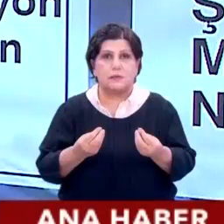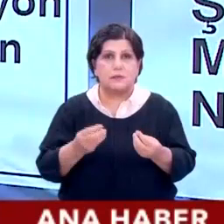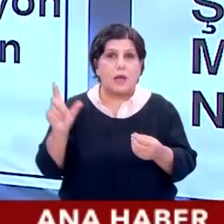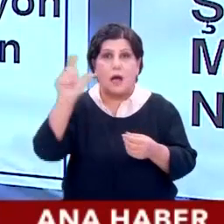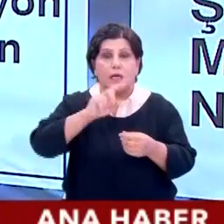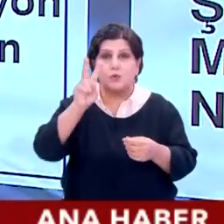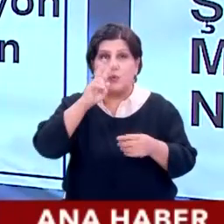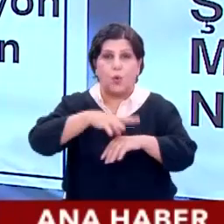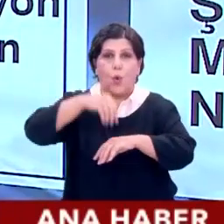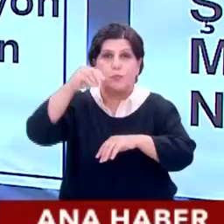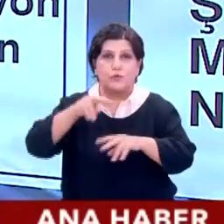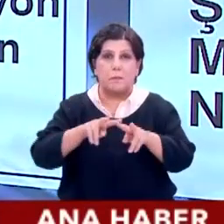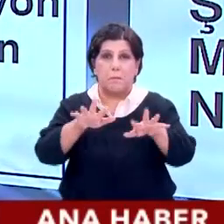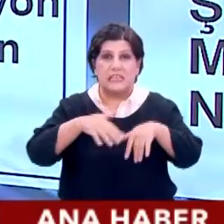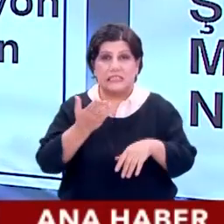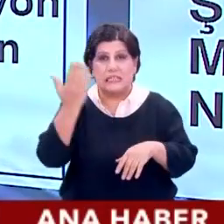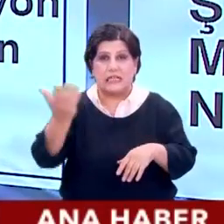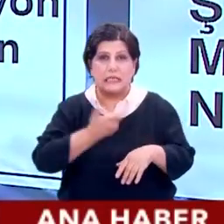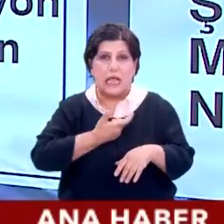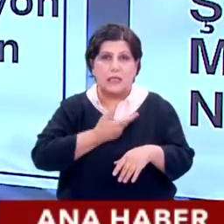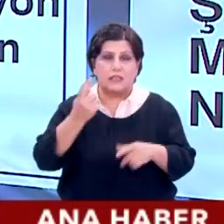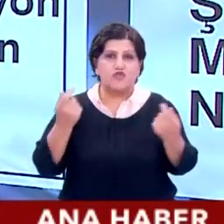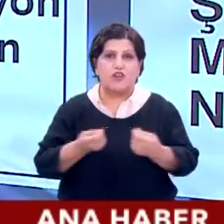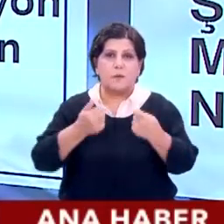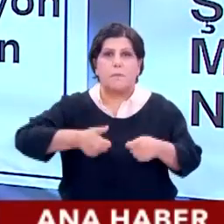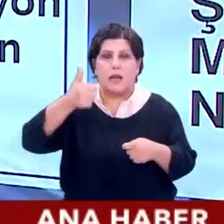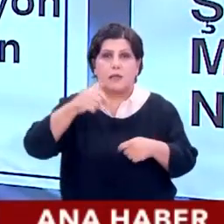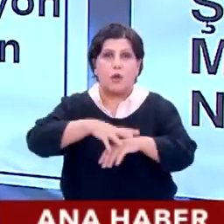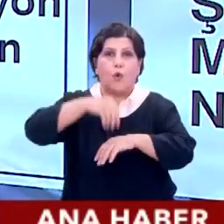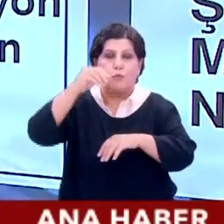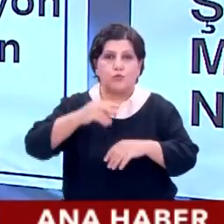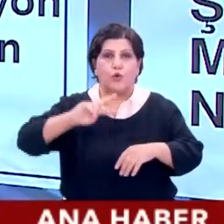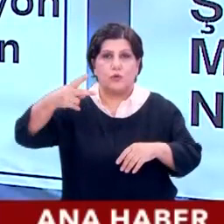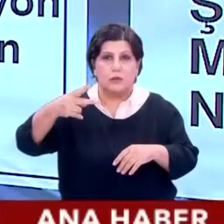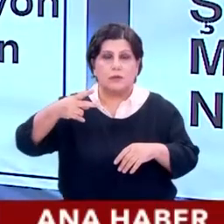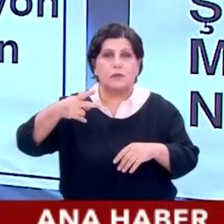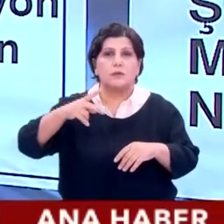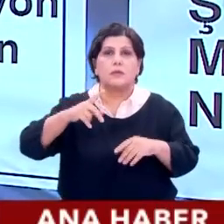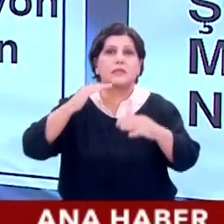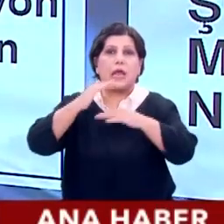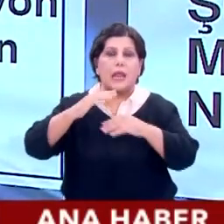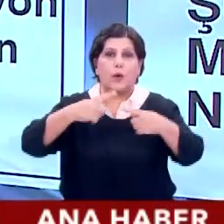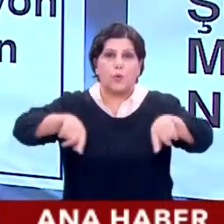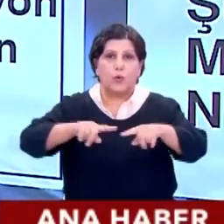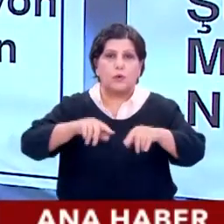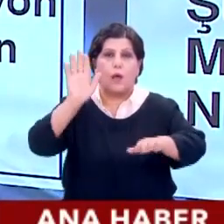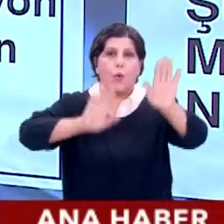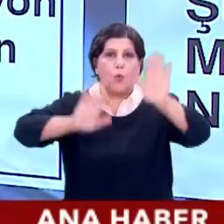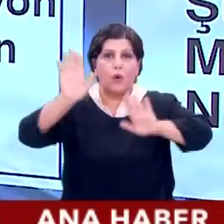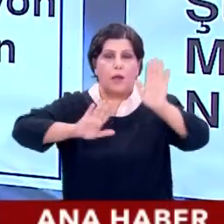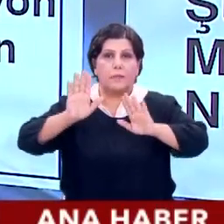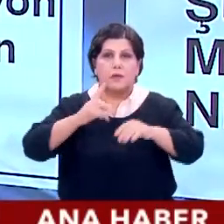komisyon meclise gelecek yasa çalışma Bakanlığından komisyona komisyondan genel kurula oylama